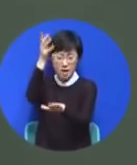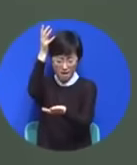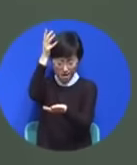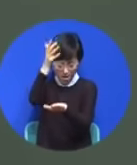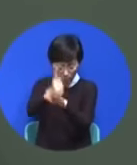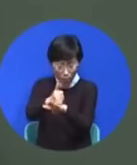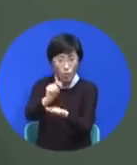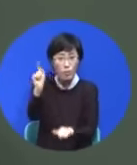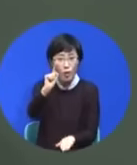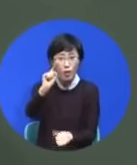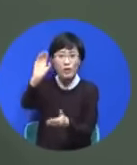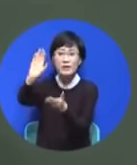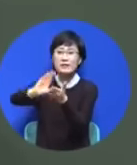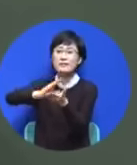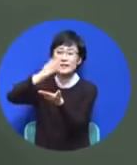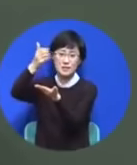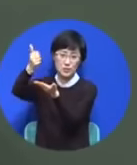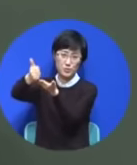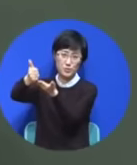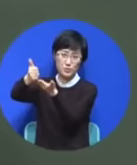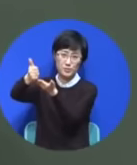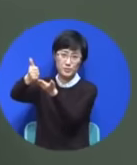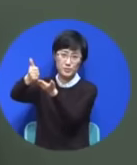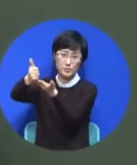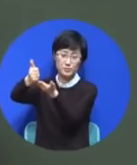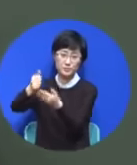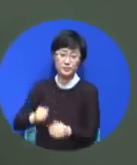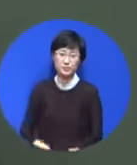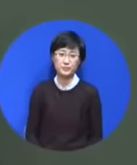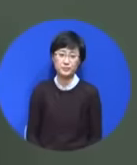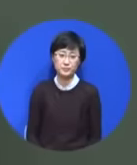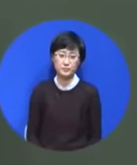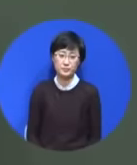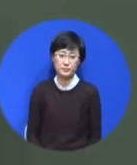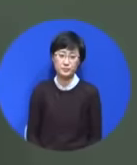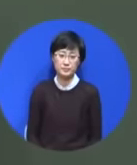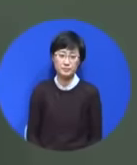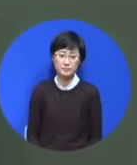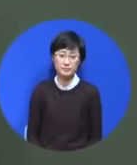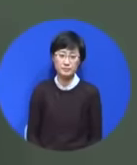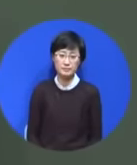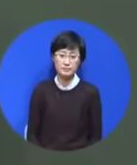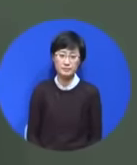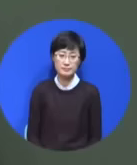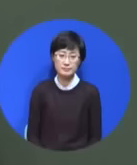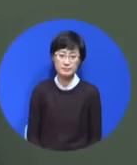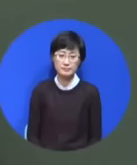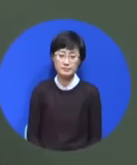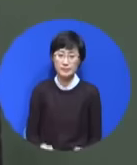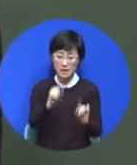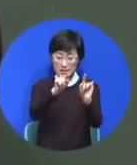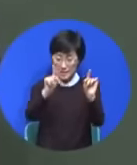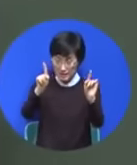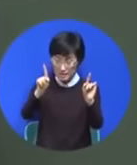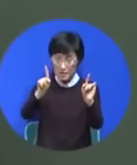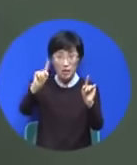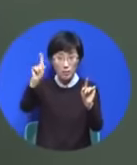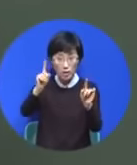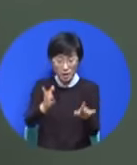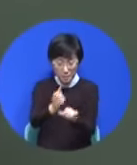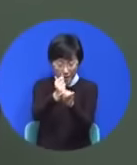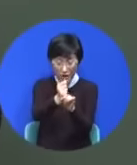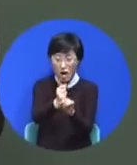그리스도 이걸 알고 있 거예요 쉽게 말하면 언약이 뭔가를